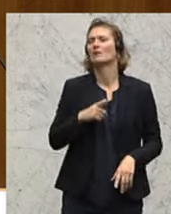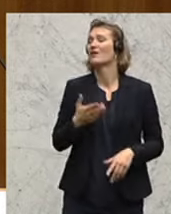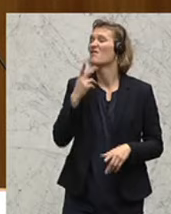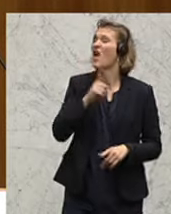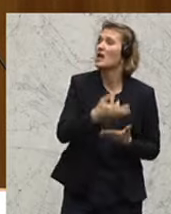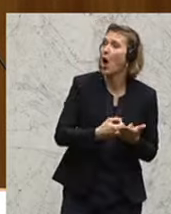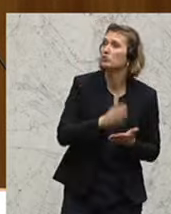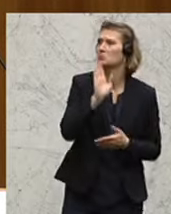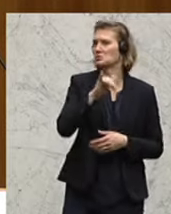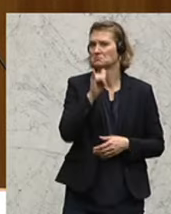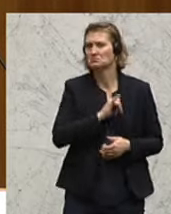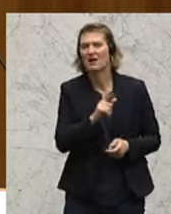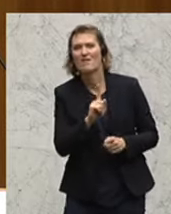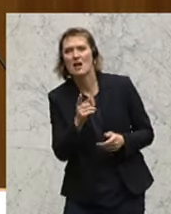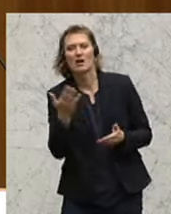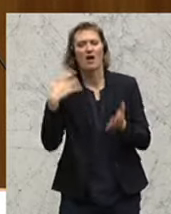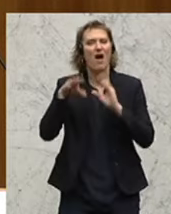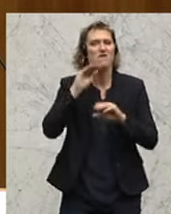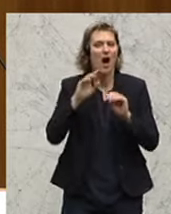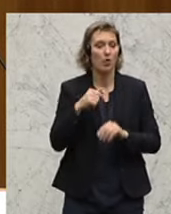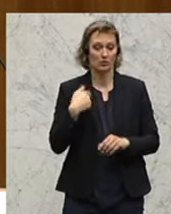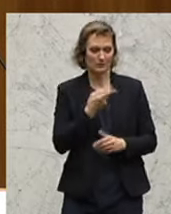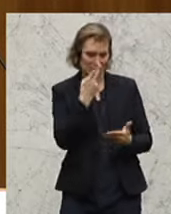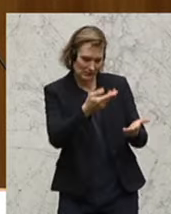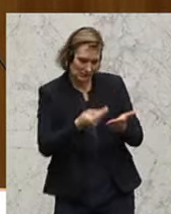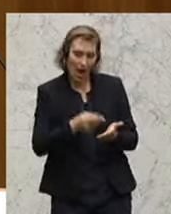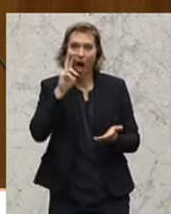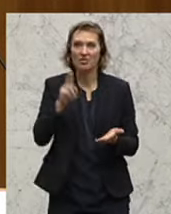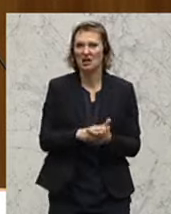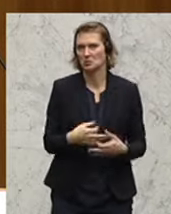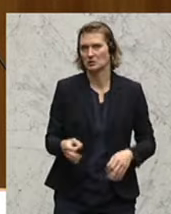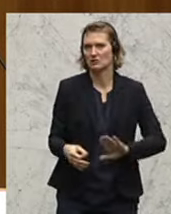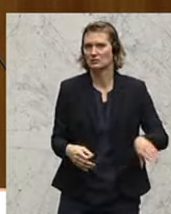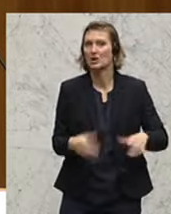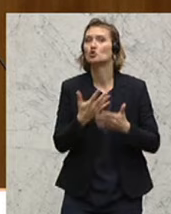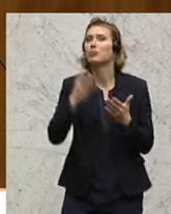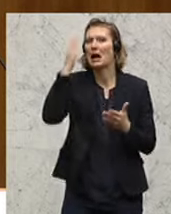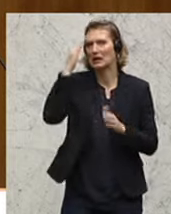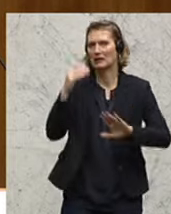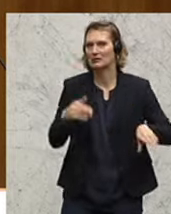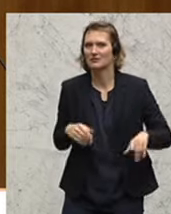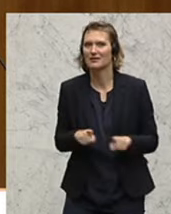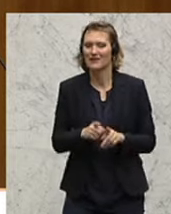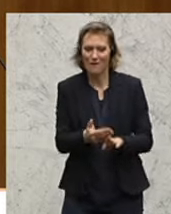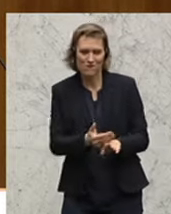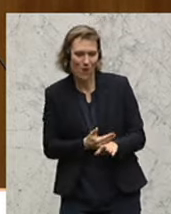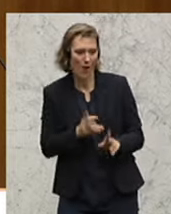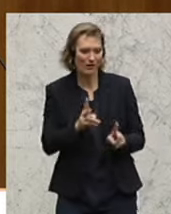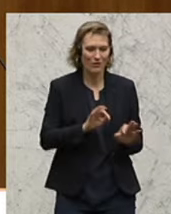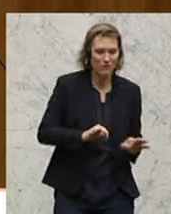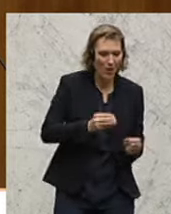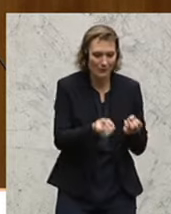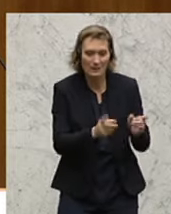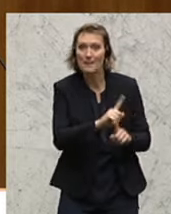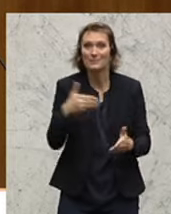erhoben, welchen Ausbildungsstand hat er, welche Ausbildung gibt es, die wir anerkennen könnten, welche Sprachkenntnisse kann ich dem schon beibringen, bevor der das